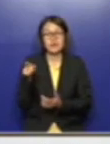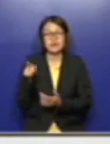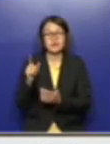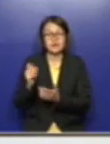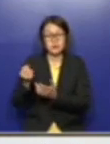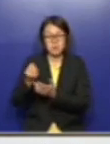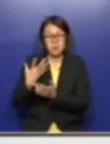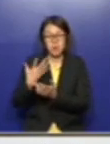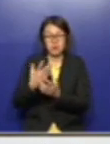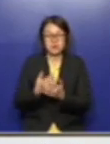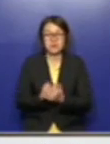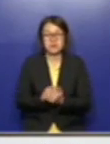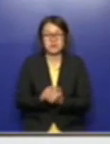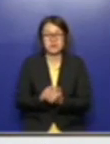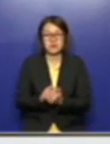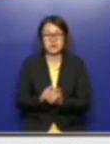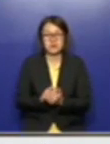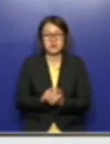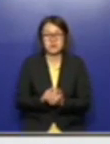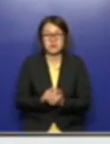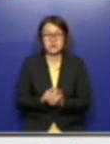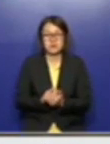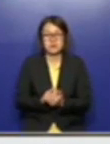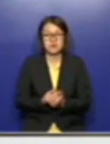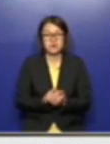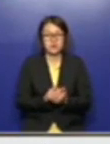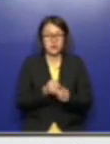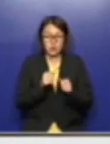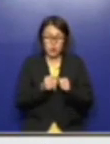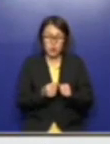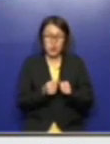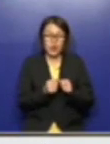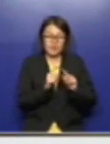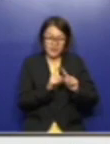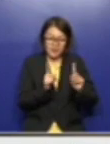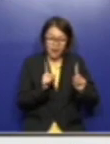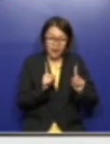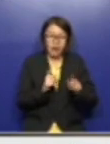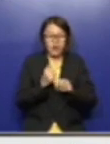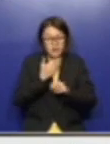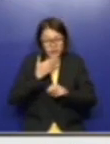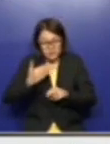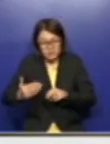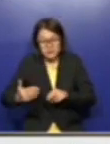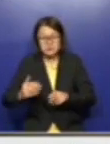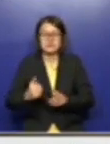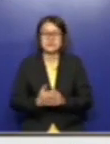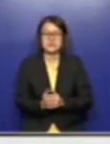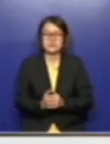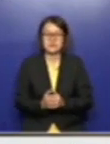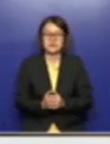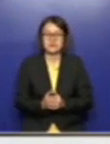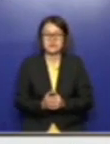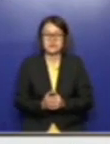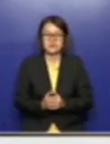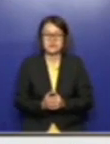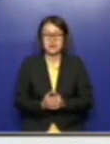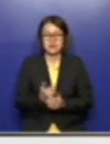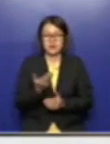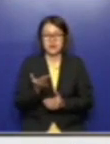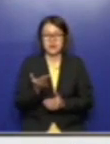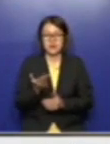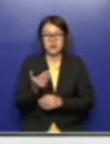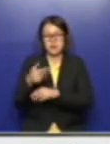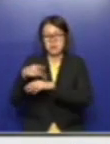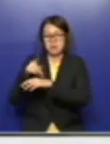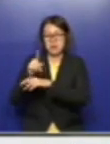อยู่บนความแตกต่างบนความยั่งยืนท่านประธานครับเมื่อสักครู่นี้ท่านประธานของไทย